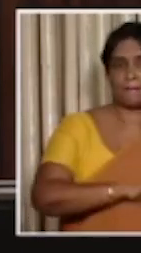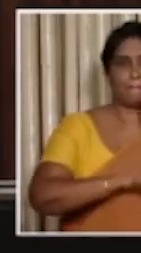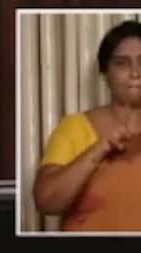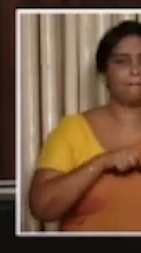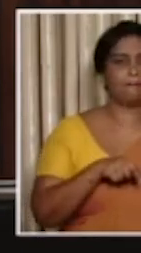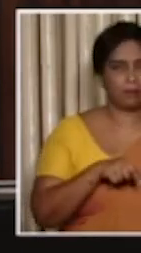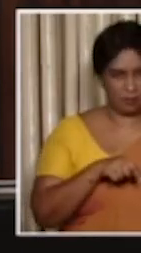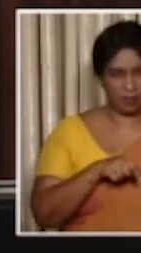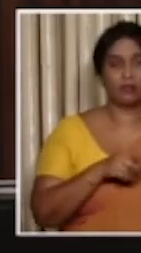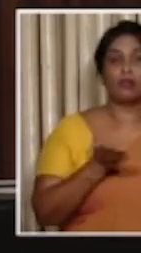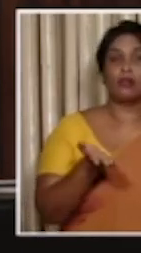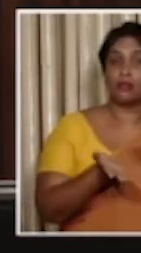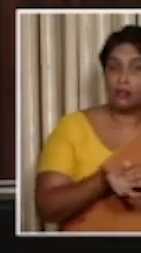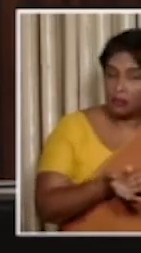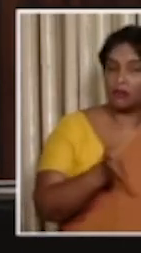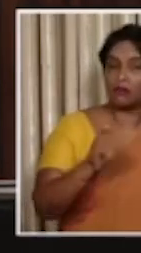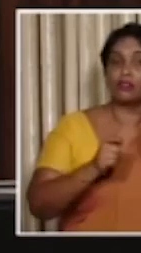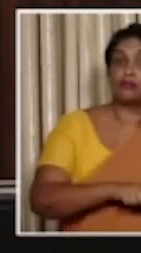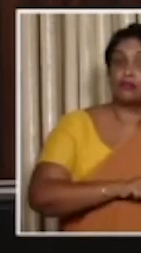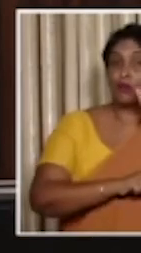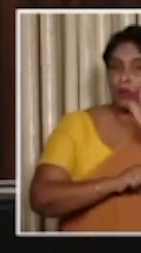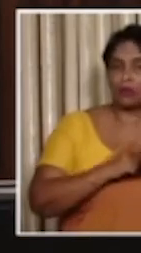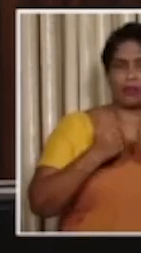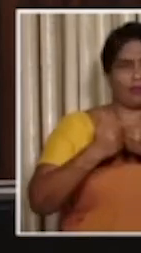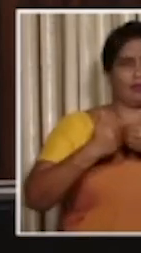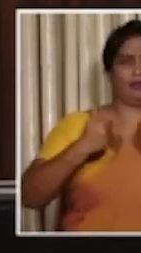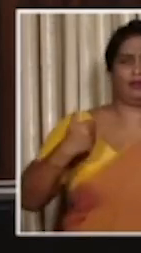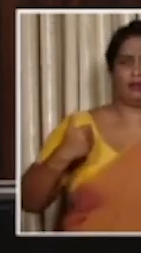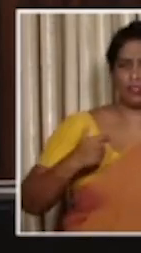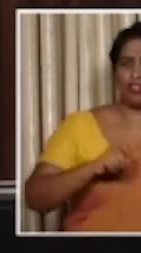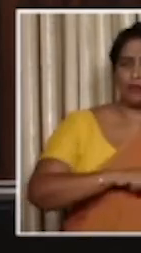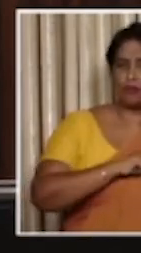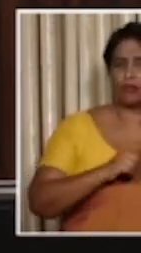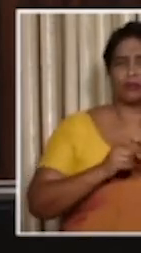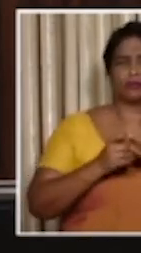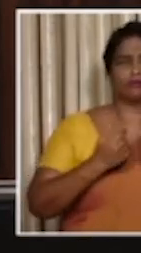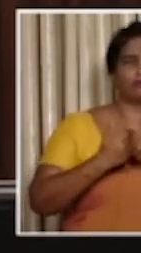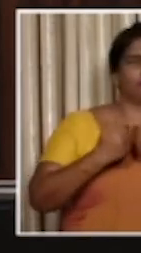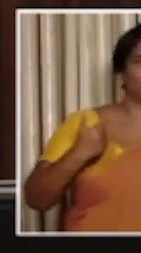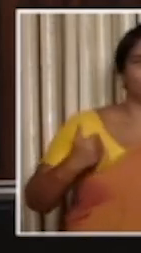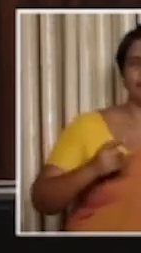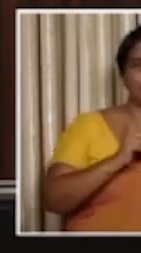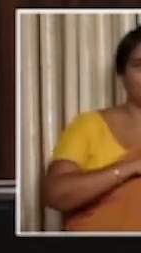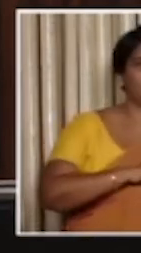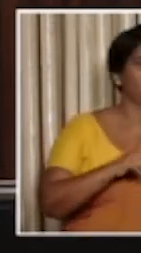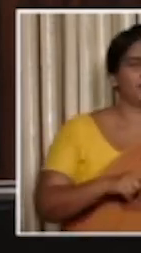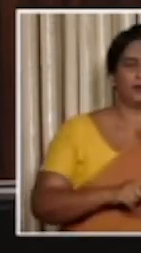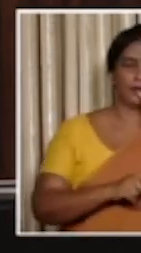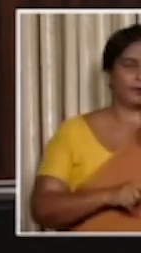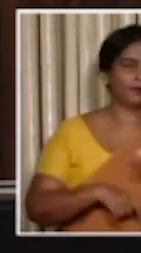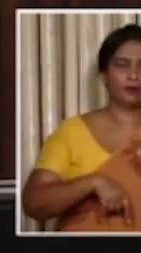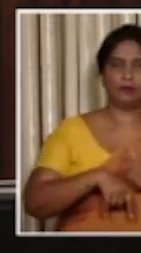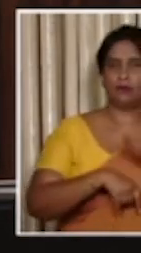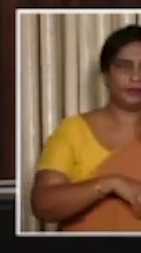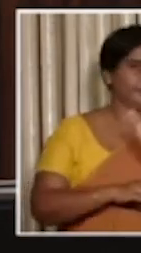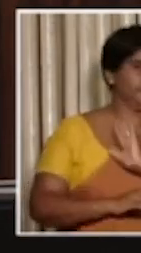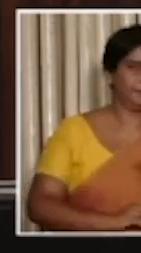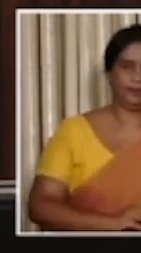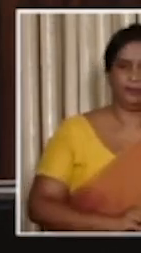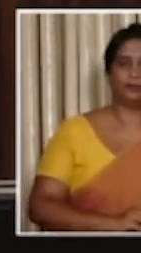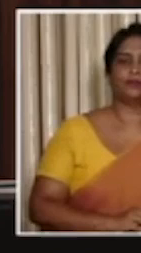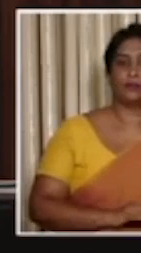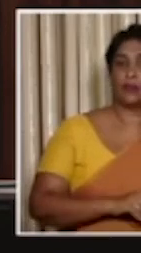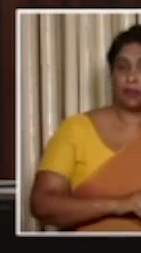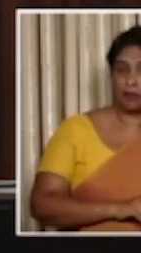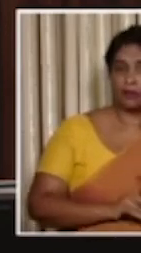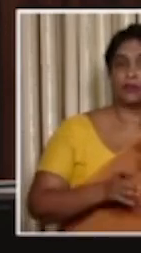පාර්ලිමේන්තු. තවදුරටත් ජනතාවගෙන් ඈත්තුණු, ජනතාවගෙන් විතැන්ුණු පාර්ලිමේන්තුව බවට පත්වීමට කිසිසේත් මෙදෙදී යුතු නැහැ.